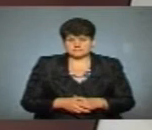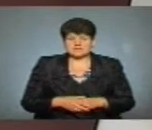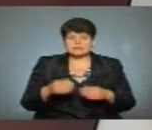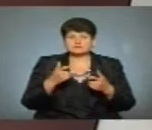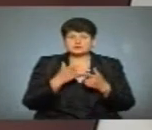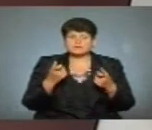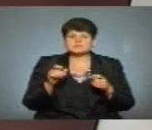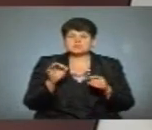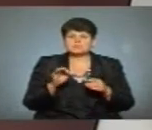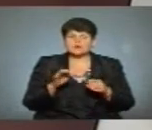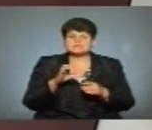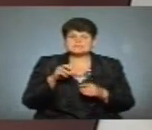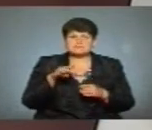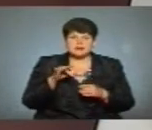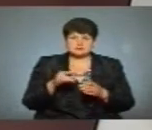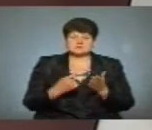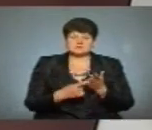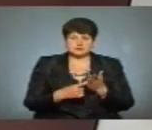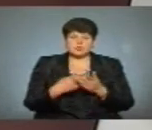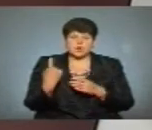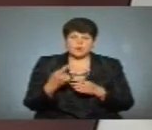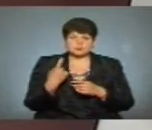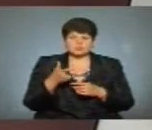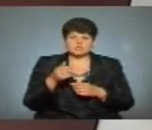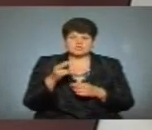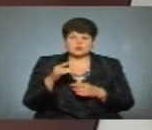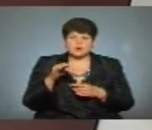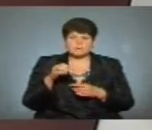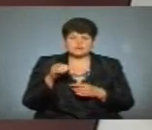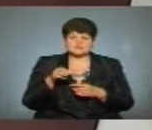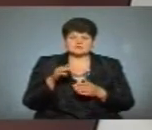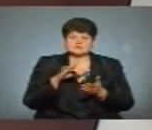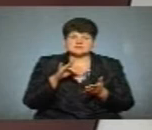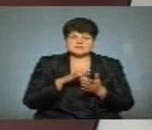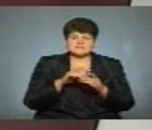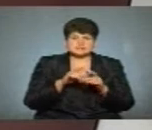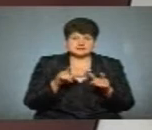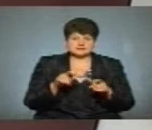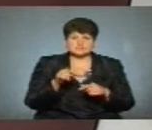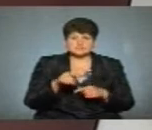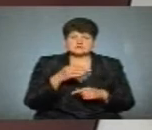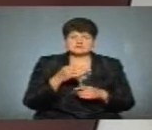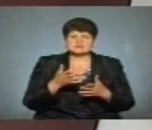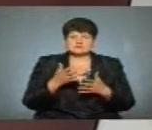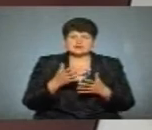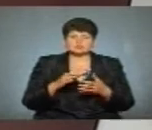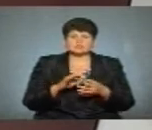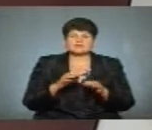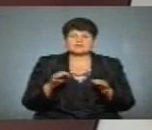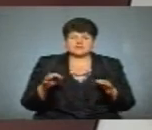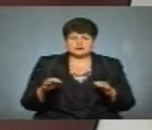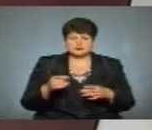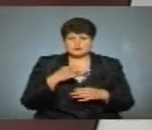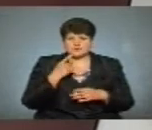Інформацію про смерч нам також підтвердили в обласному гідрометцентрі. За словами метеорологині Оксани Озимки, вони з'ясовують деталі. За